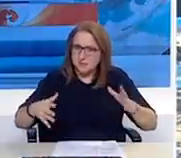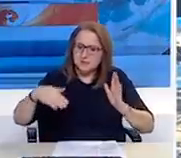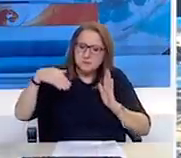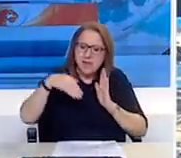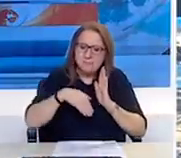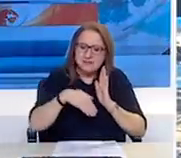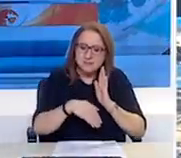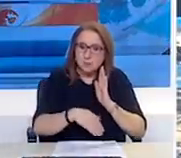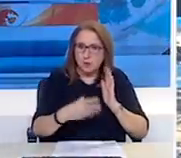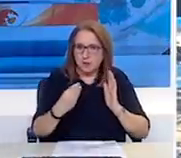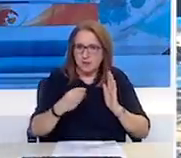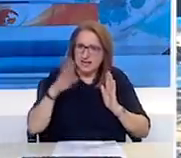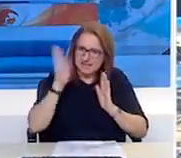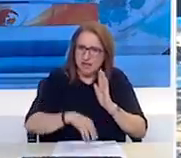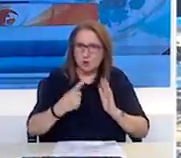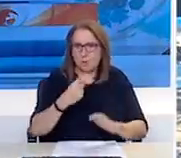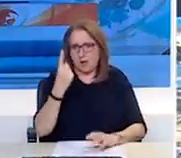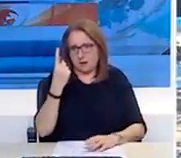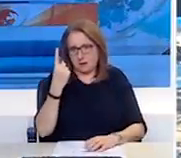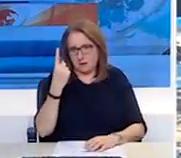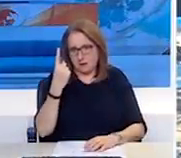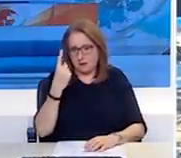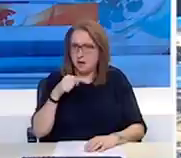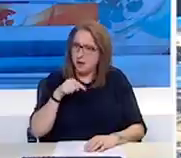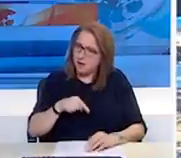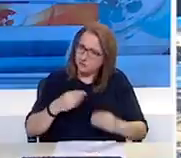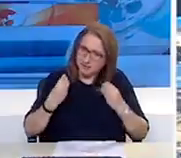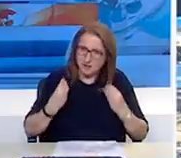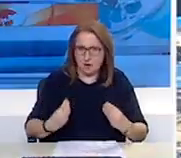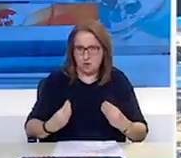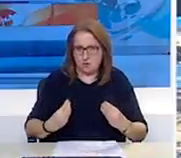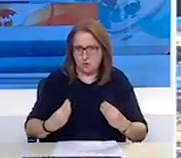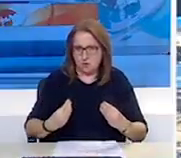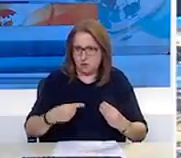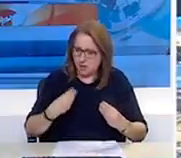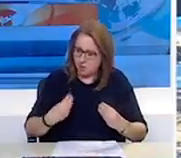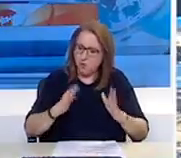από το 1. Έτσι, αυτό μας δίνει τη δυνατότητα να προχωρούμε σε αυτή την